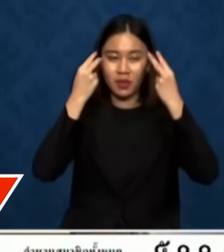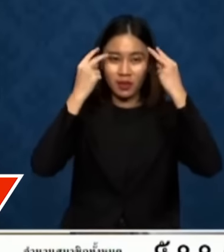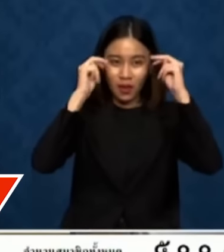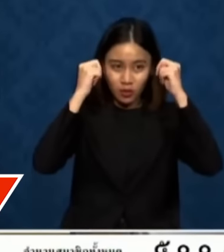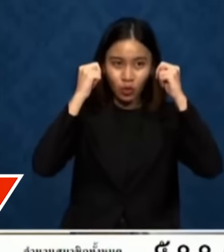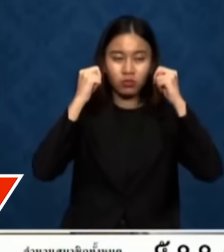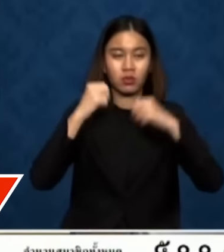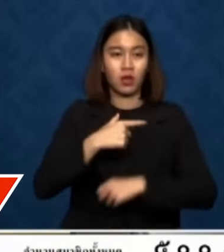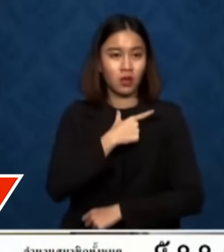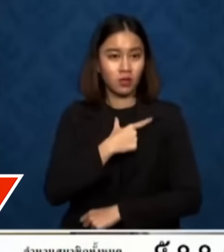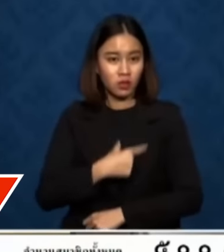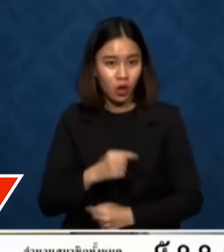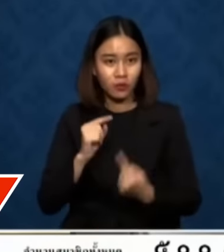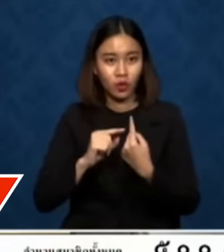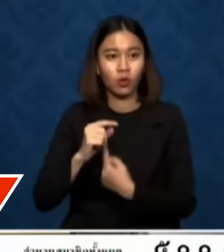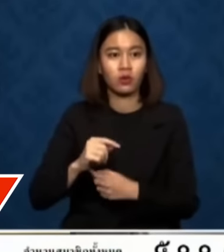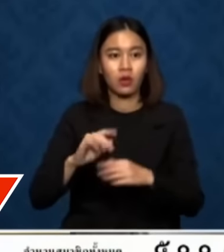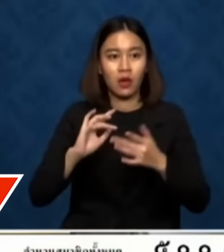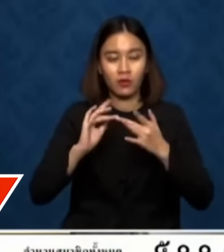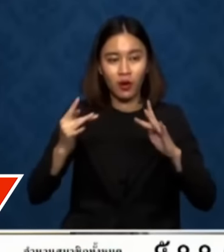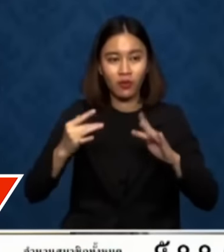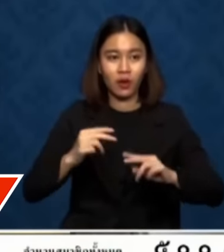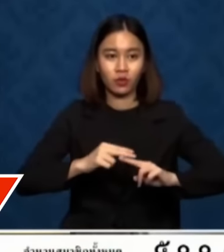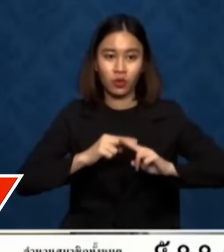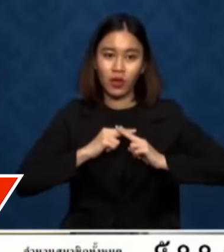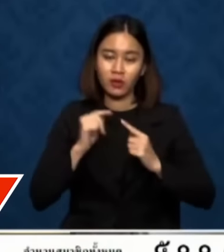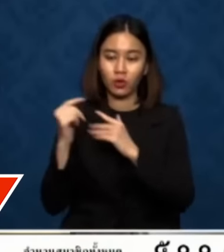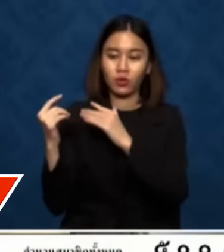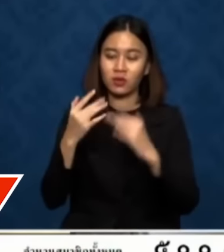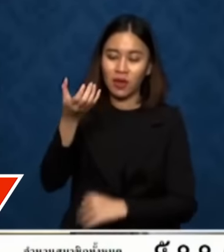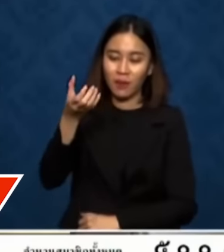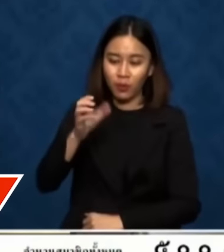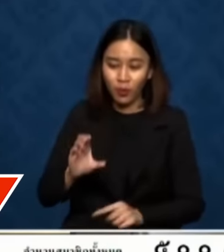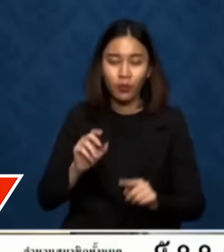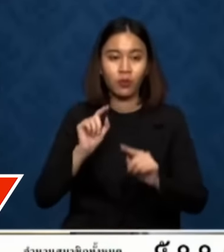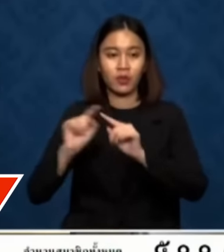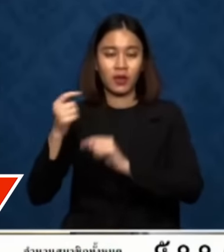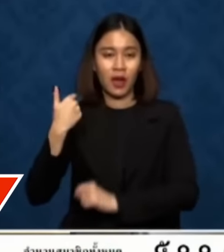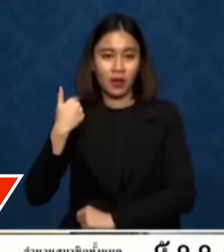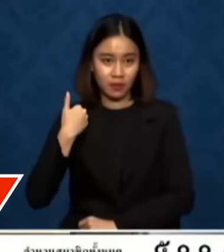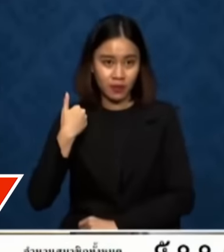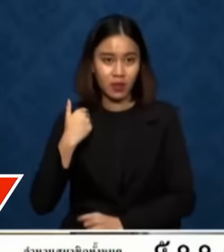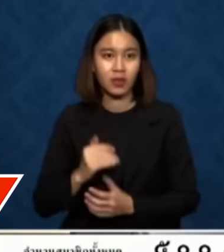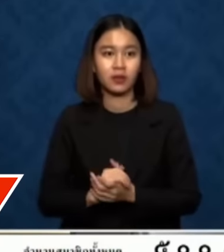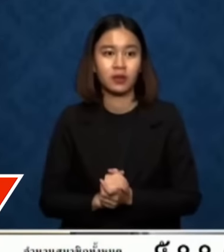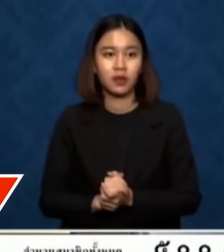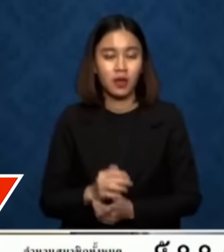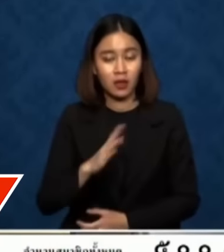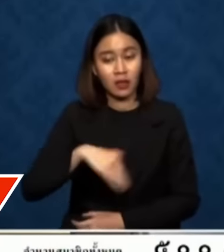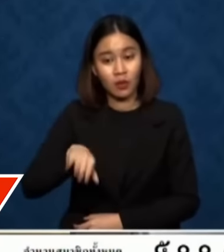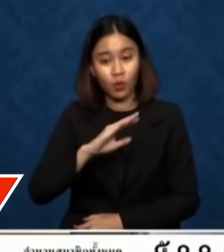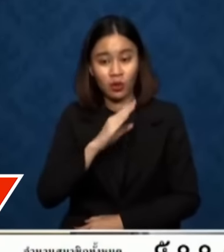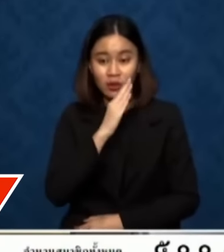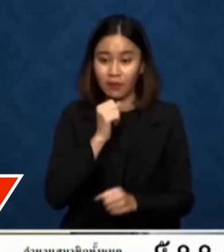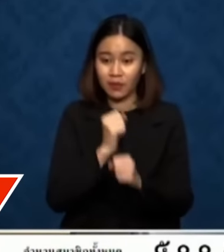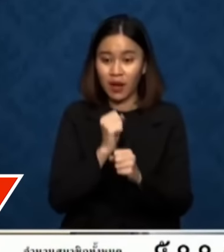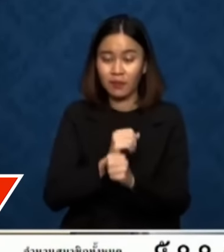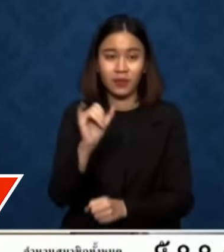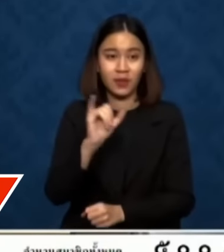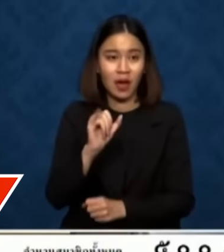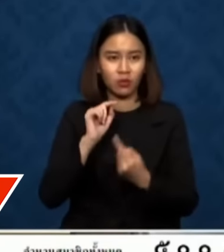นิยมที่จะใช้โซเชียลมีเดียส่วนตัวในการสื่อสารประเด็นสำคัญและถ้าท่านยังไม่ทำอะไรกับแอคเค